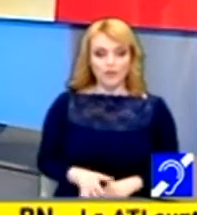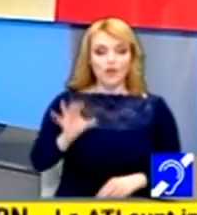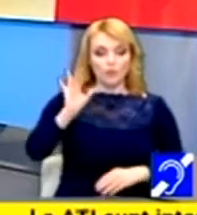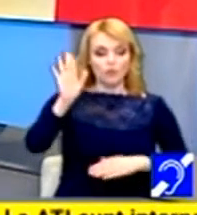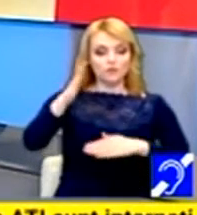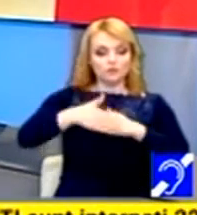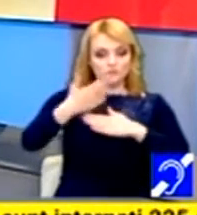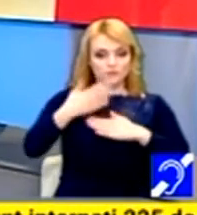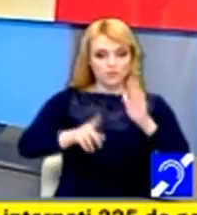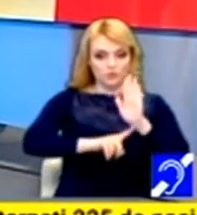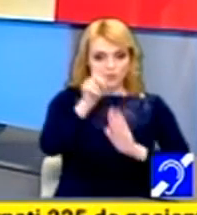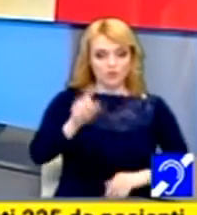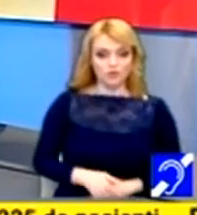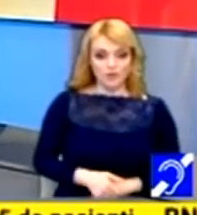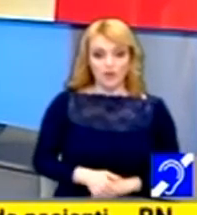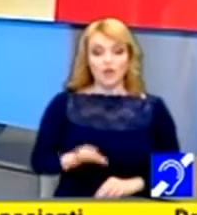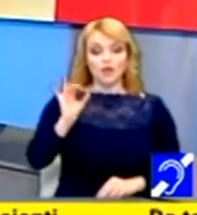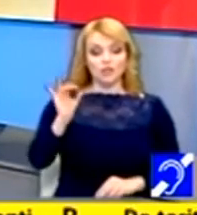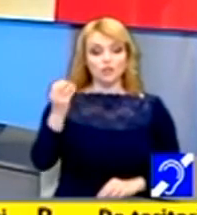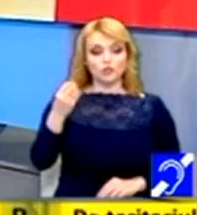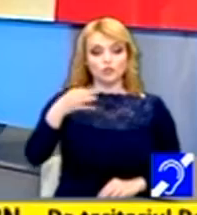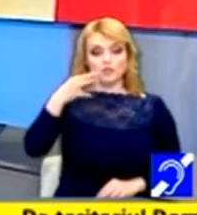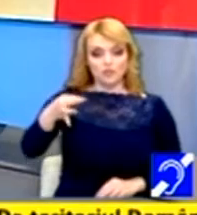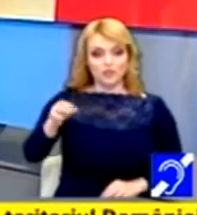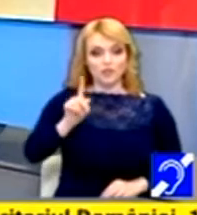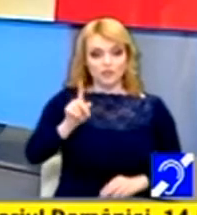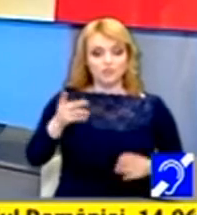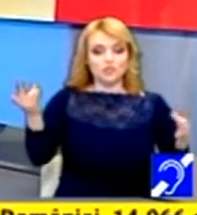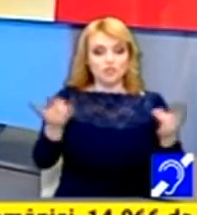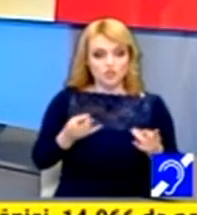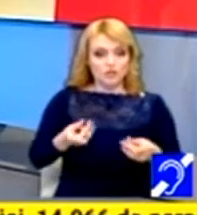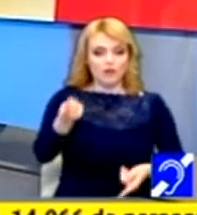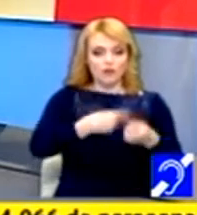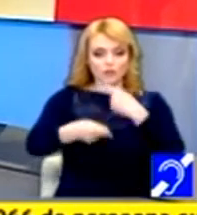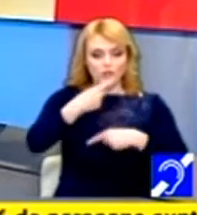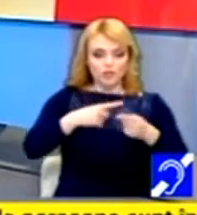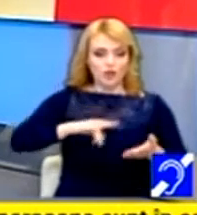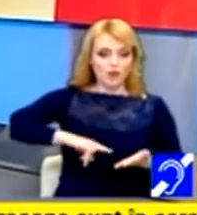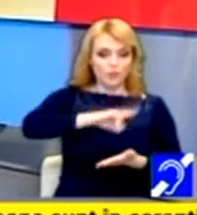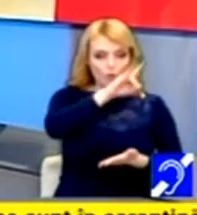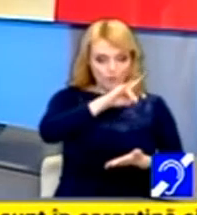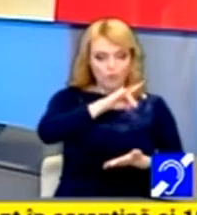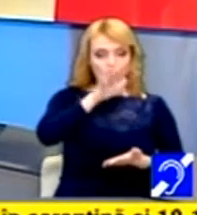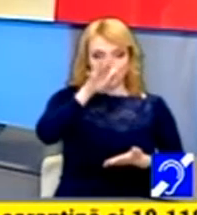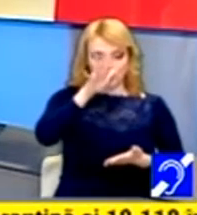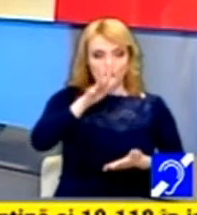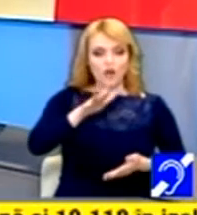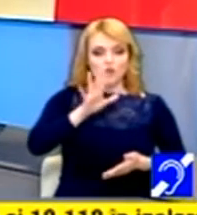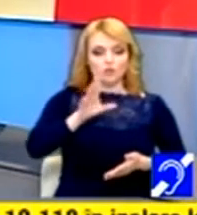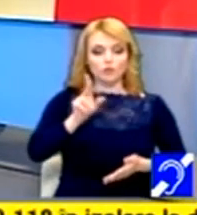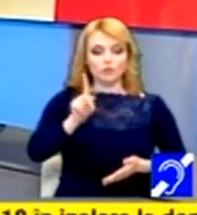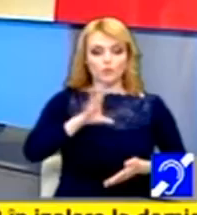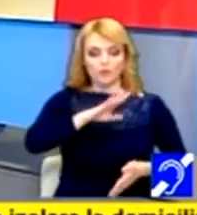sancționate, inclusiv penal. În același timp, șeful statului spune că este necesară reîntoarcerea aeroportului internațional Chișinău în